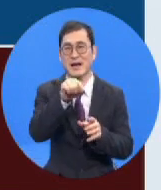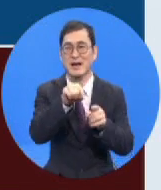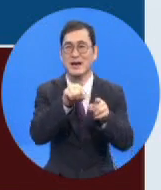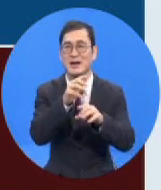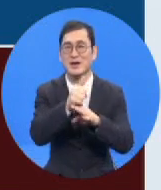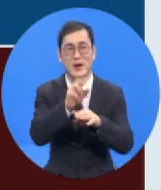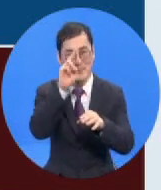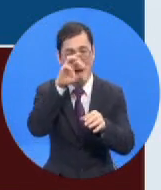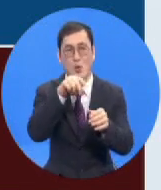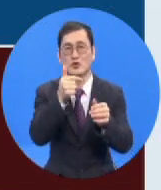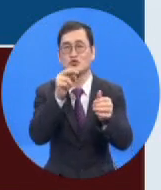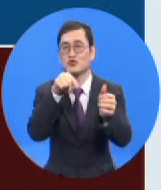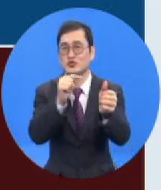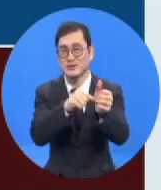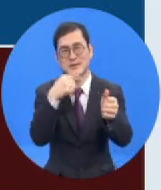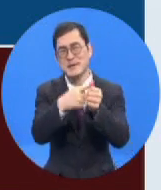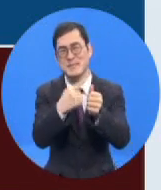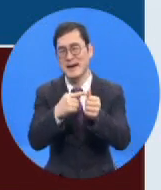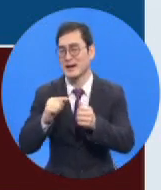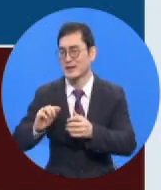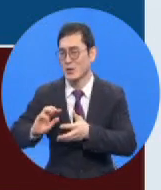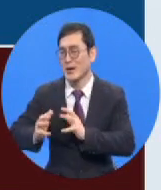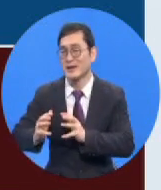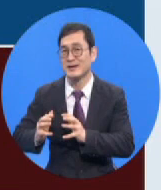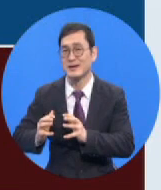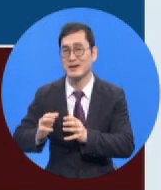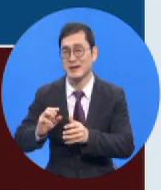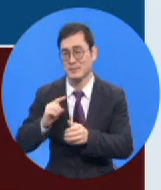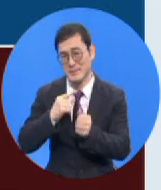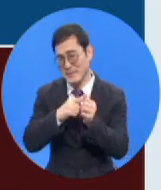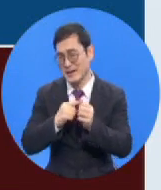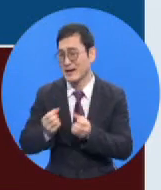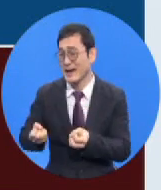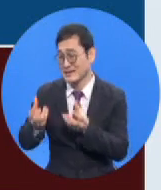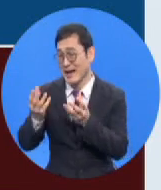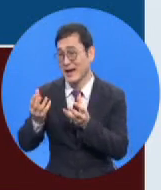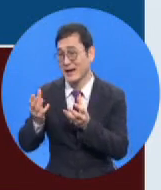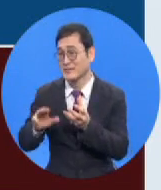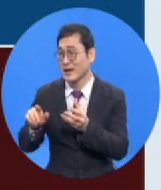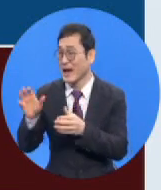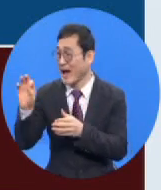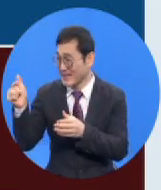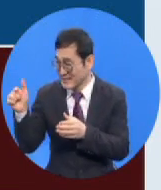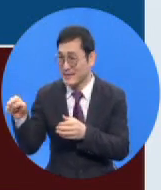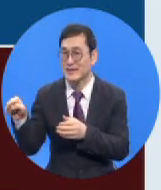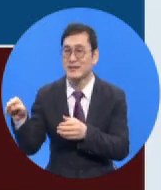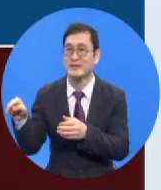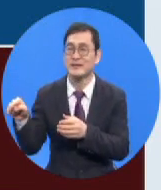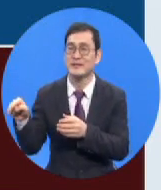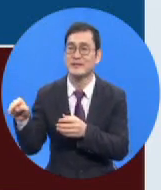전 의원의 참석을 요청했었습니다. 그런데 행사를 이달 20일 연기하면서 두 사람의